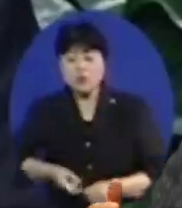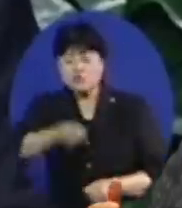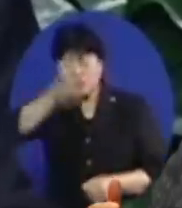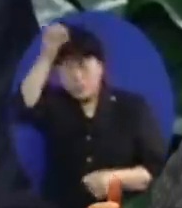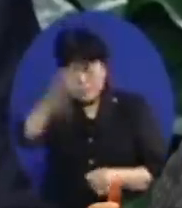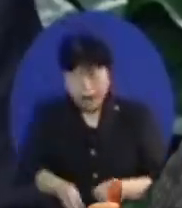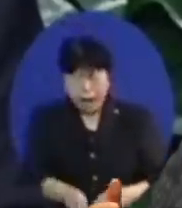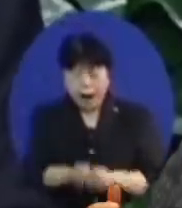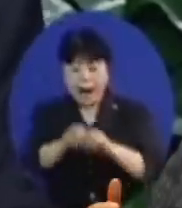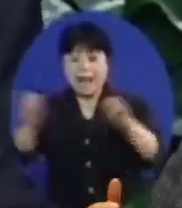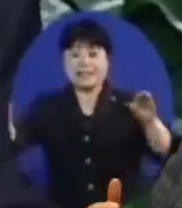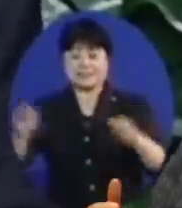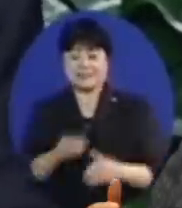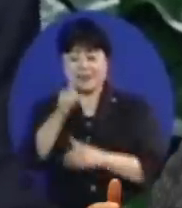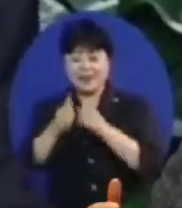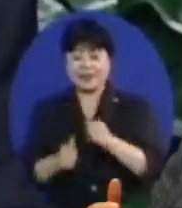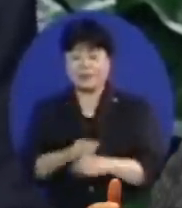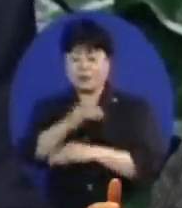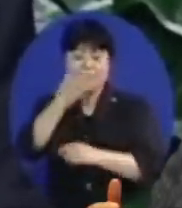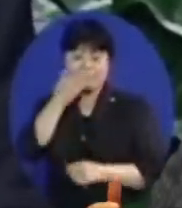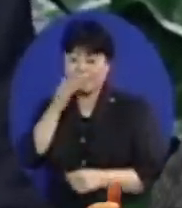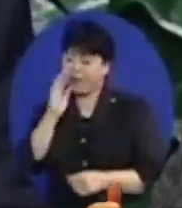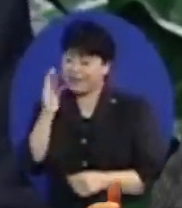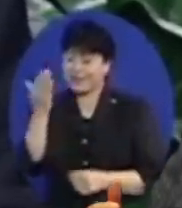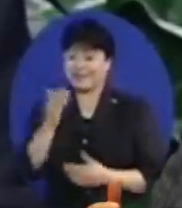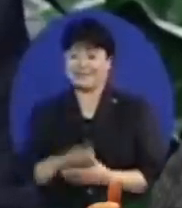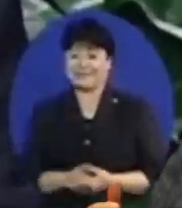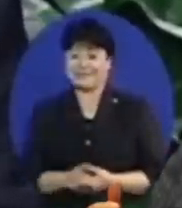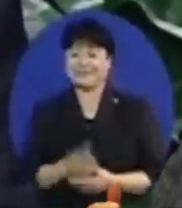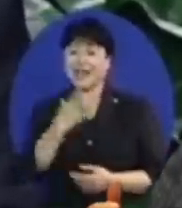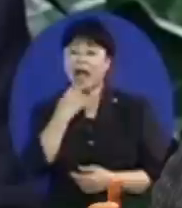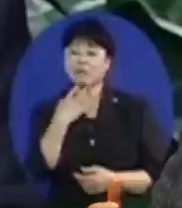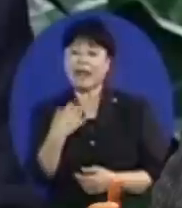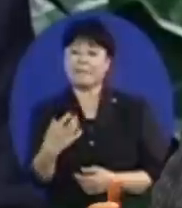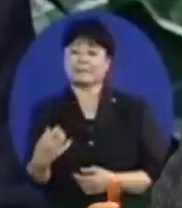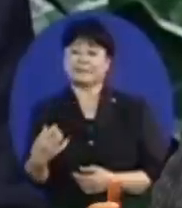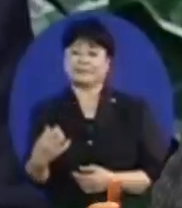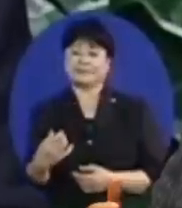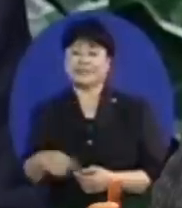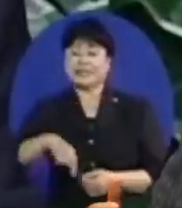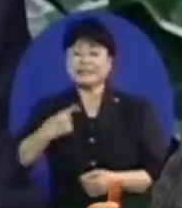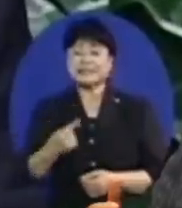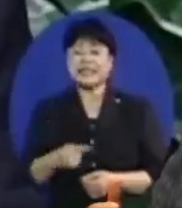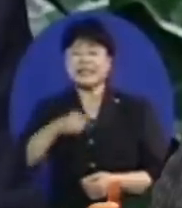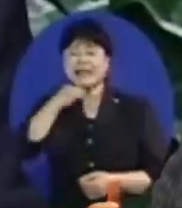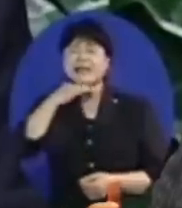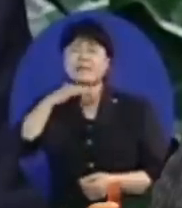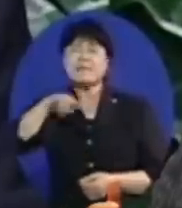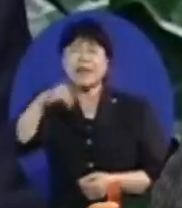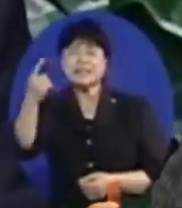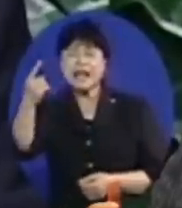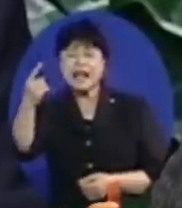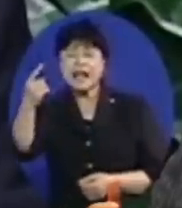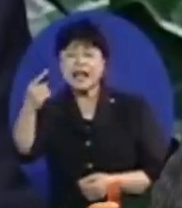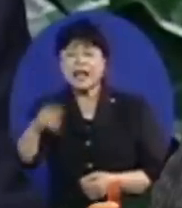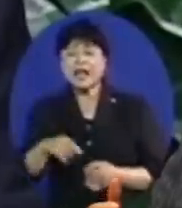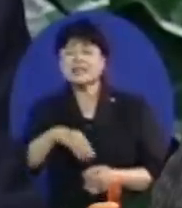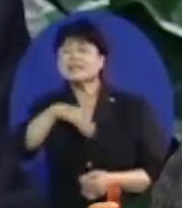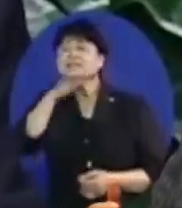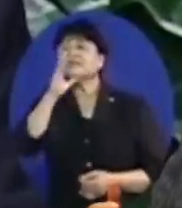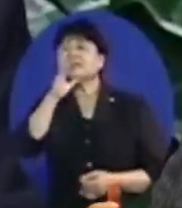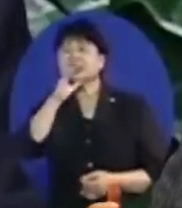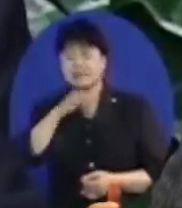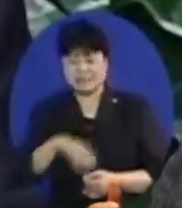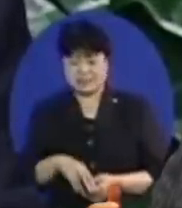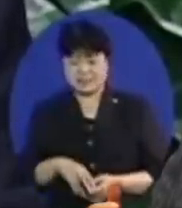만드는 것입니다. 하나님이 못하는 것이 없습니다. 그러므로 아브라함은 자기 100살이니까 100살 된 노인이 자기 몸이 죽은